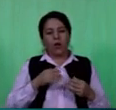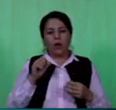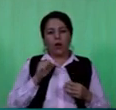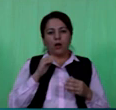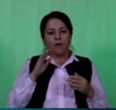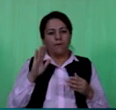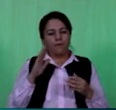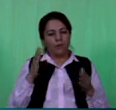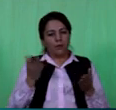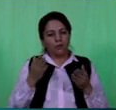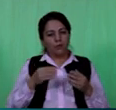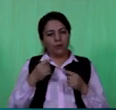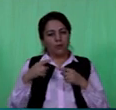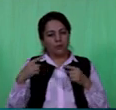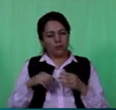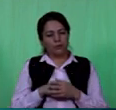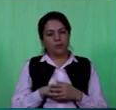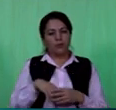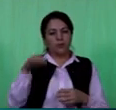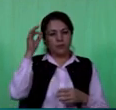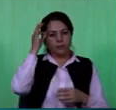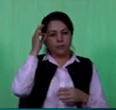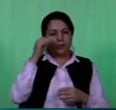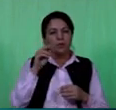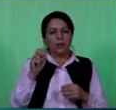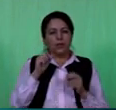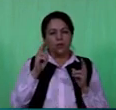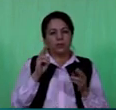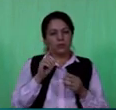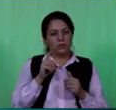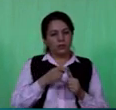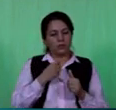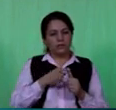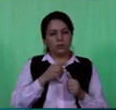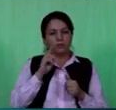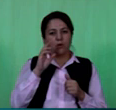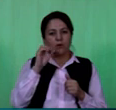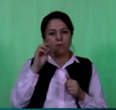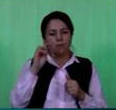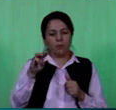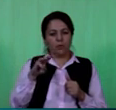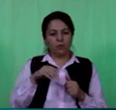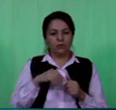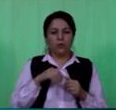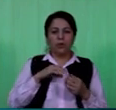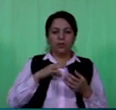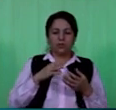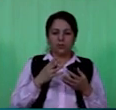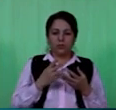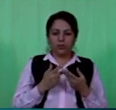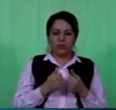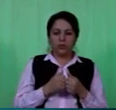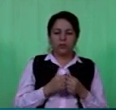вычисление разности давайте вспомним как называются компоненты при сложении совершенно верно слагаемое